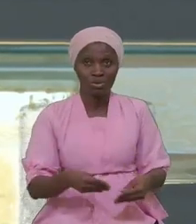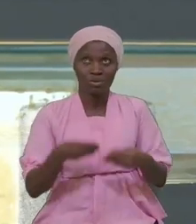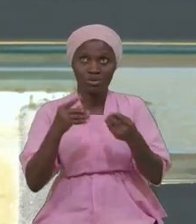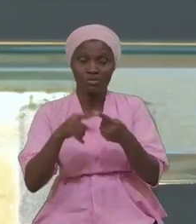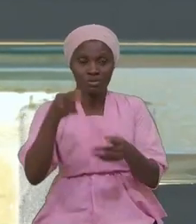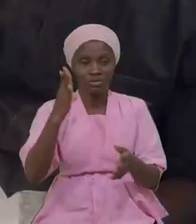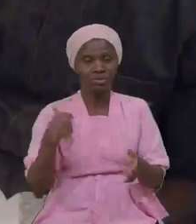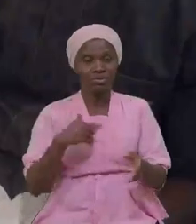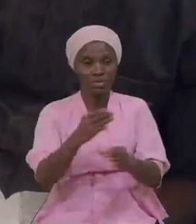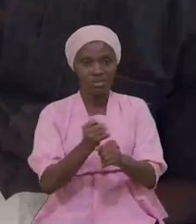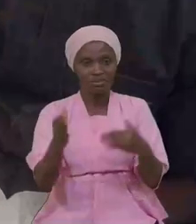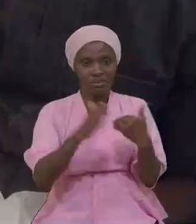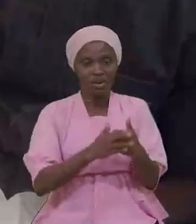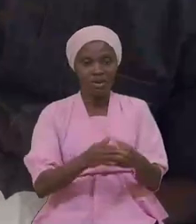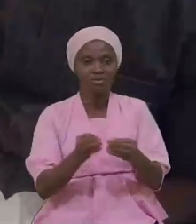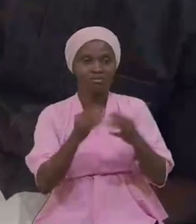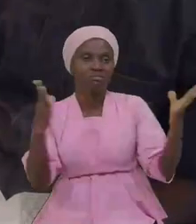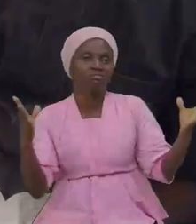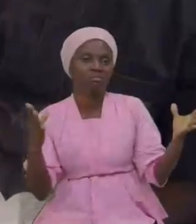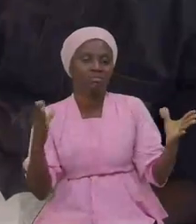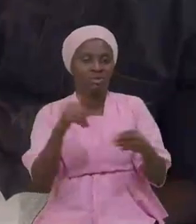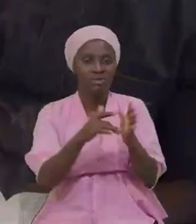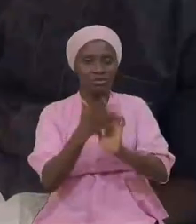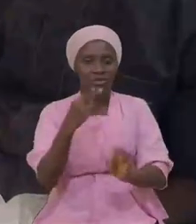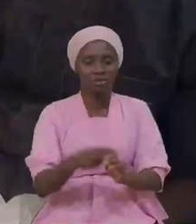nous recevons cela en multiple au nom de Jésus-Christ.